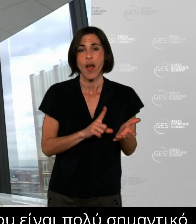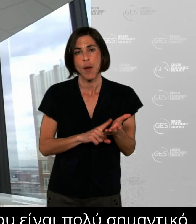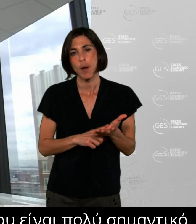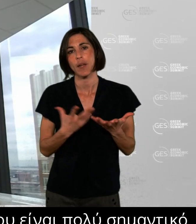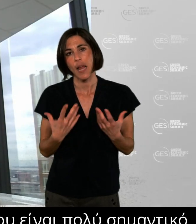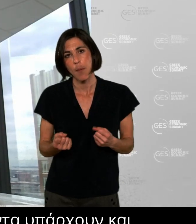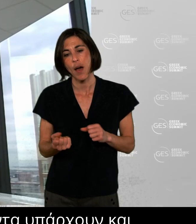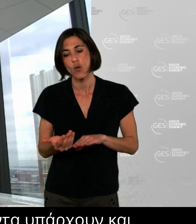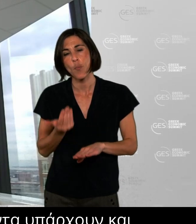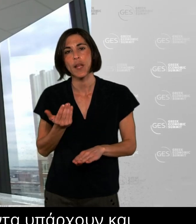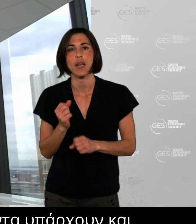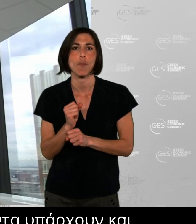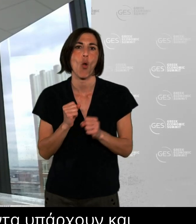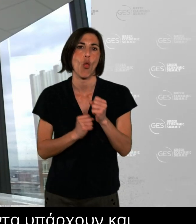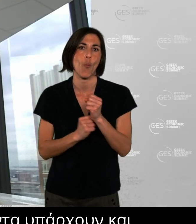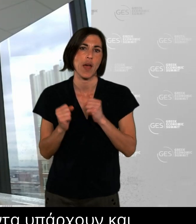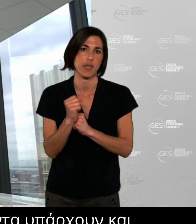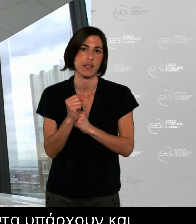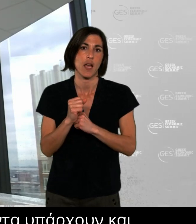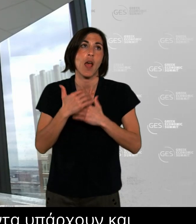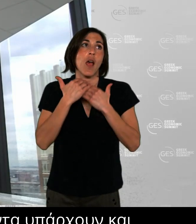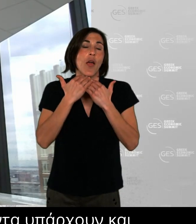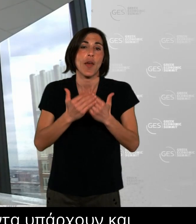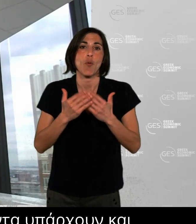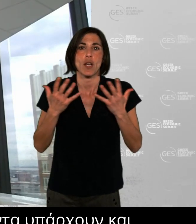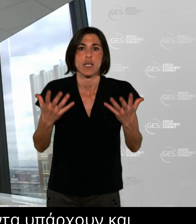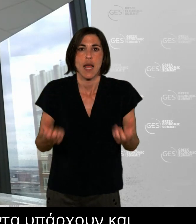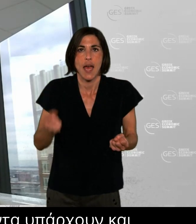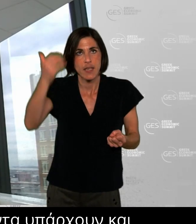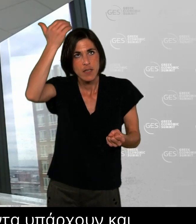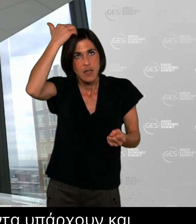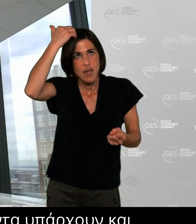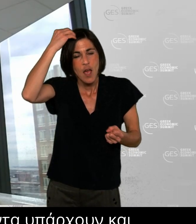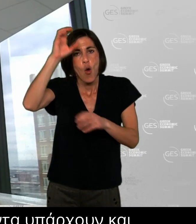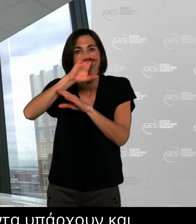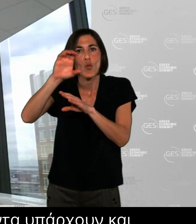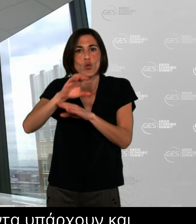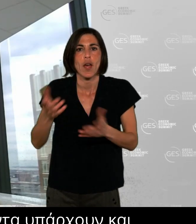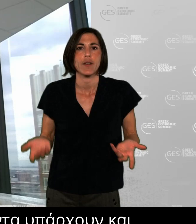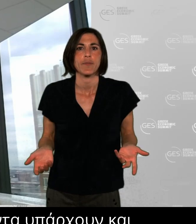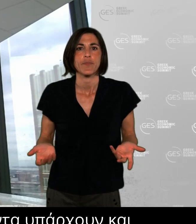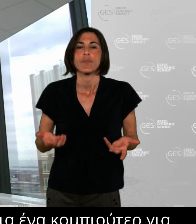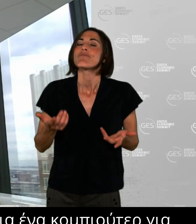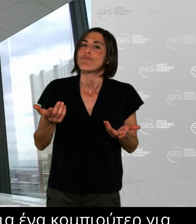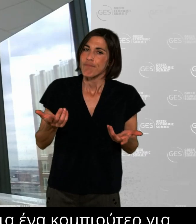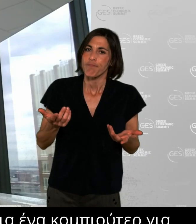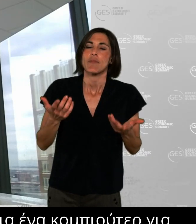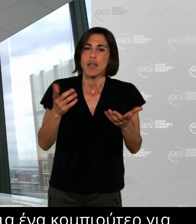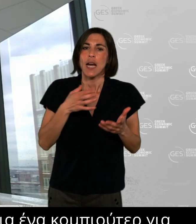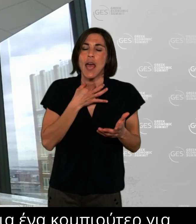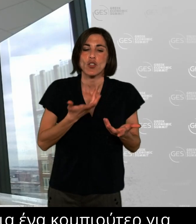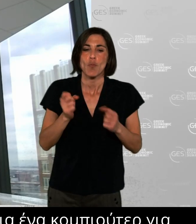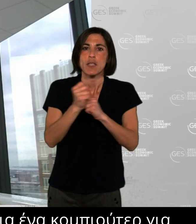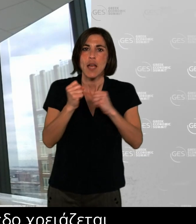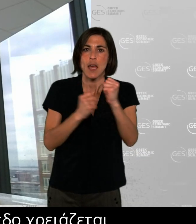φτάνει μόνο να έχεις το μυαλό ή ένα κομπιούτερ. Για να είμαστε ανταγωνιστικοί σε παγκόσμιο επίπεδο χρειάζονται υποδομές και νομίζω και τα ερευνητικά κέντρα